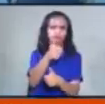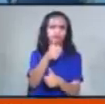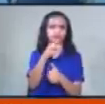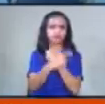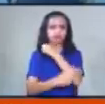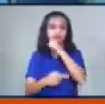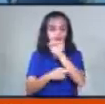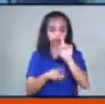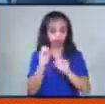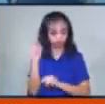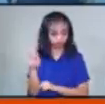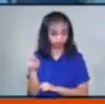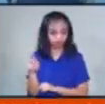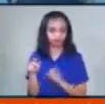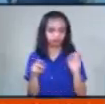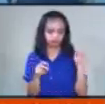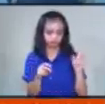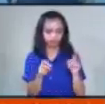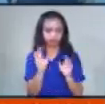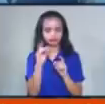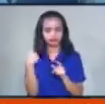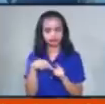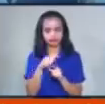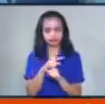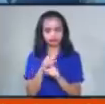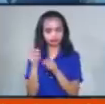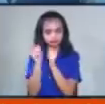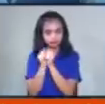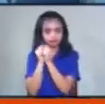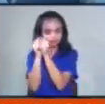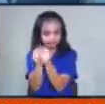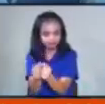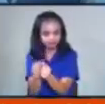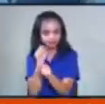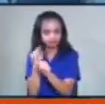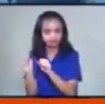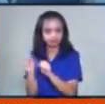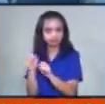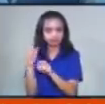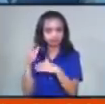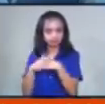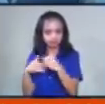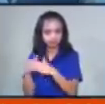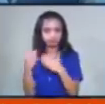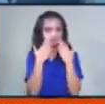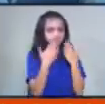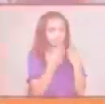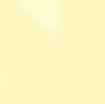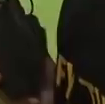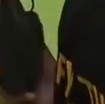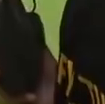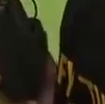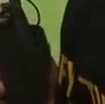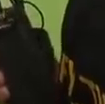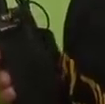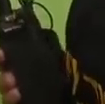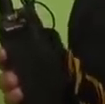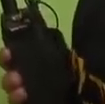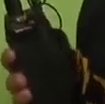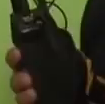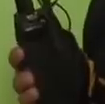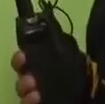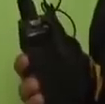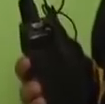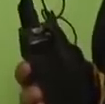1. No, okay? Sir. Sige po, ayusin natin to. Maraming samahan salamat namin kayo para maging komportable kayo. Maraming salamat po, sir. Okay, sir. Sir, ano po ba